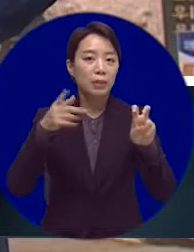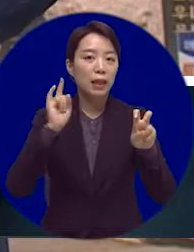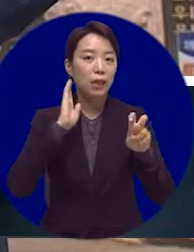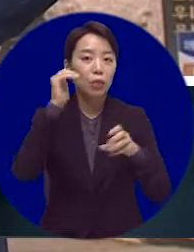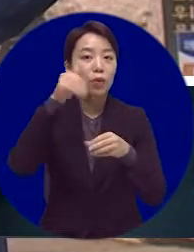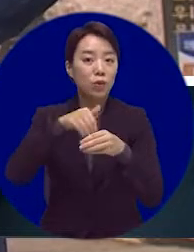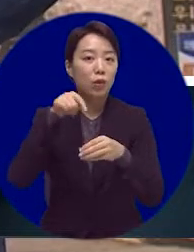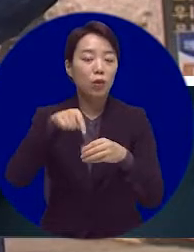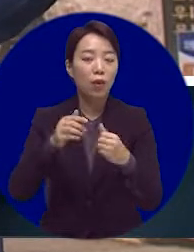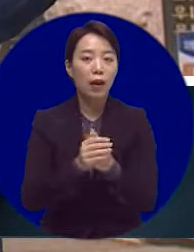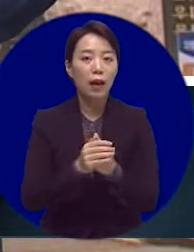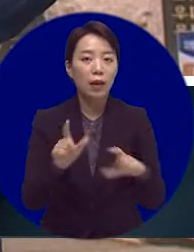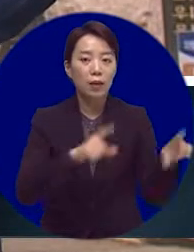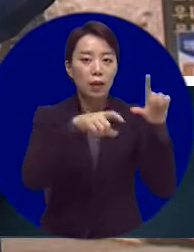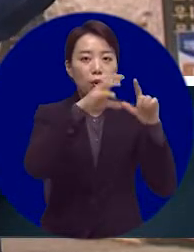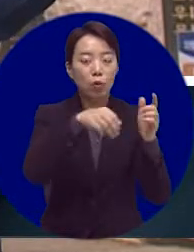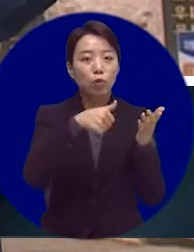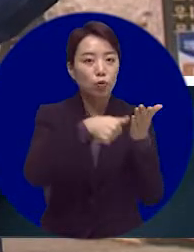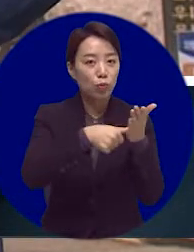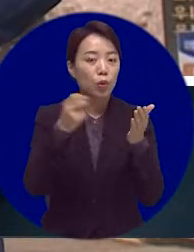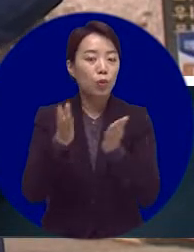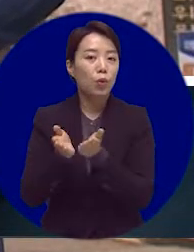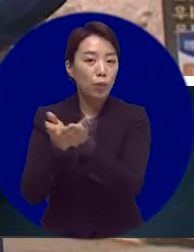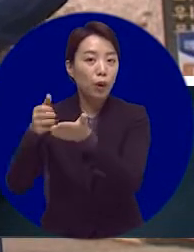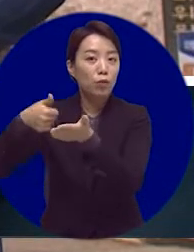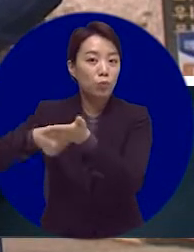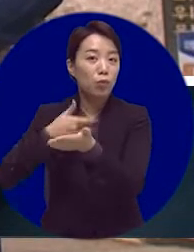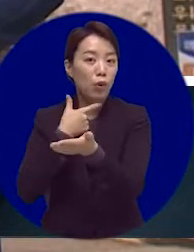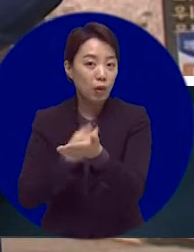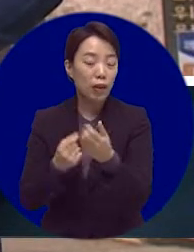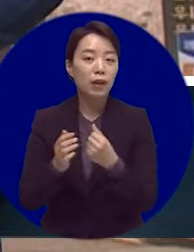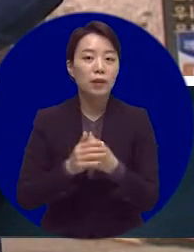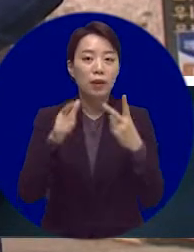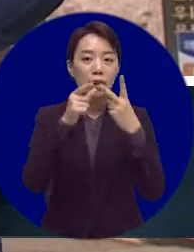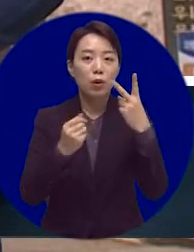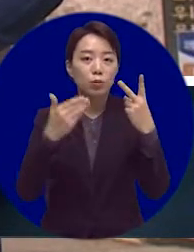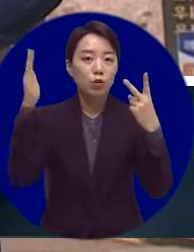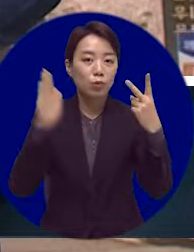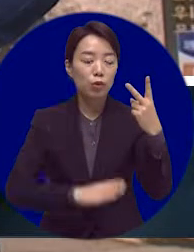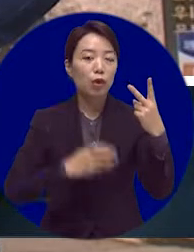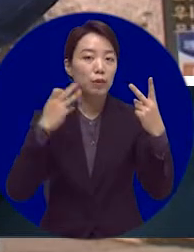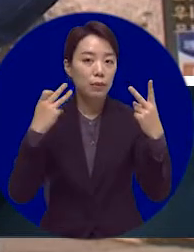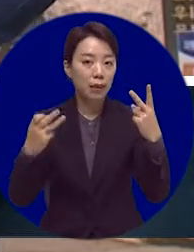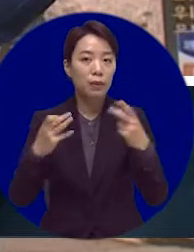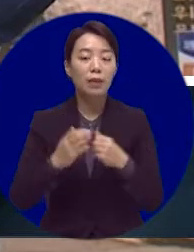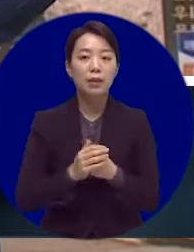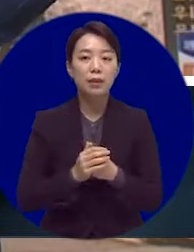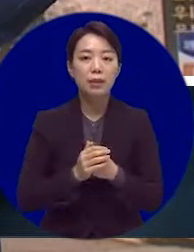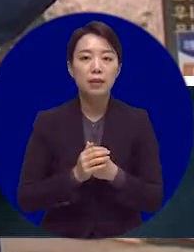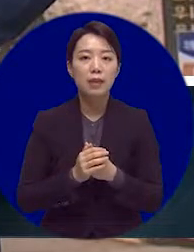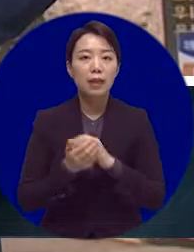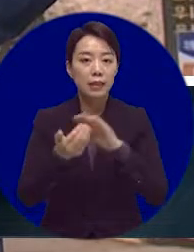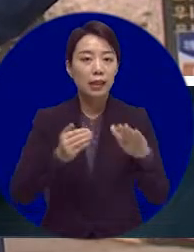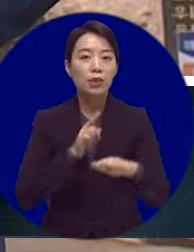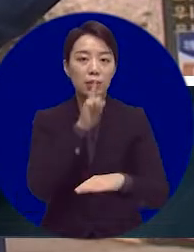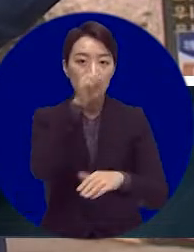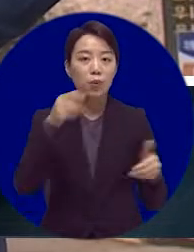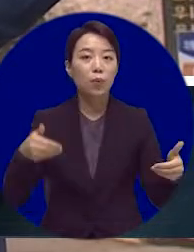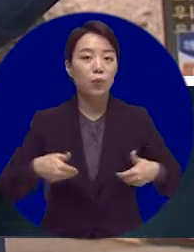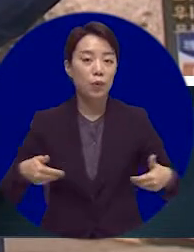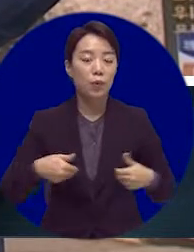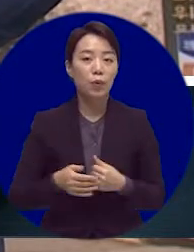대통령 선거에서 거서투표나 선상투표를 하기 위해서는 2월 9일부터 13일까지 사전신고를 해야